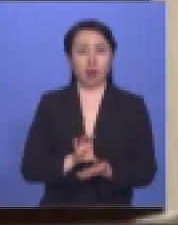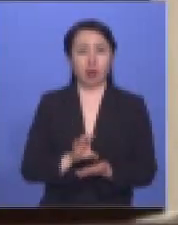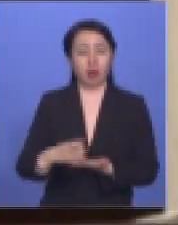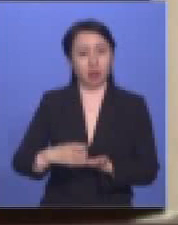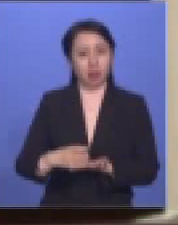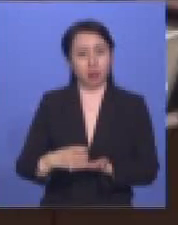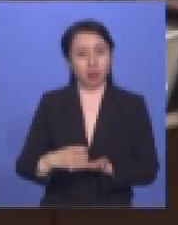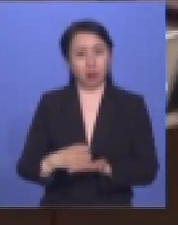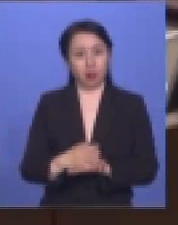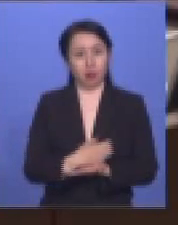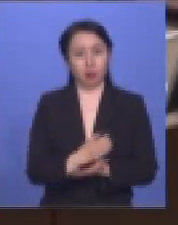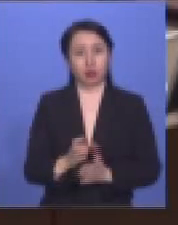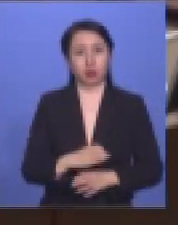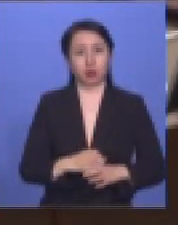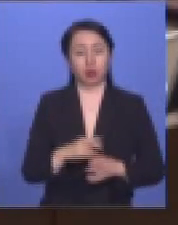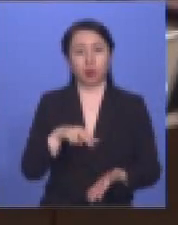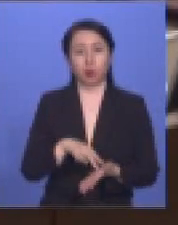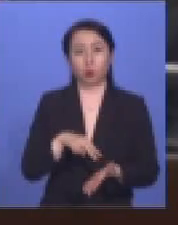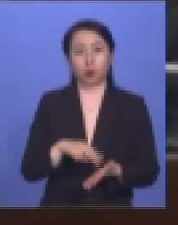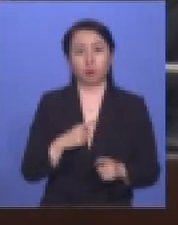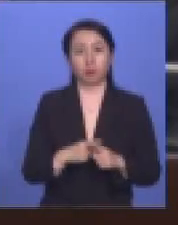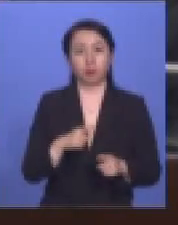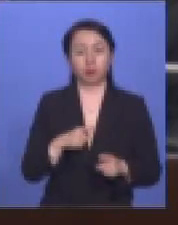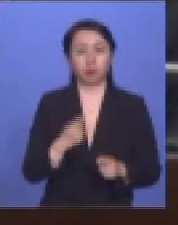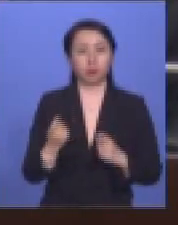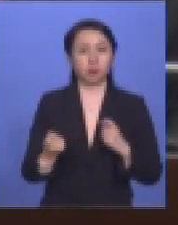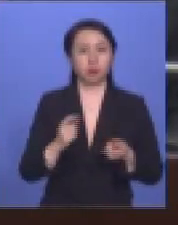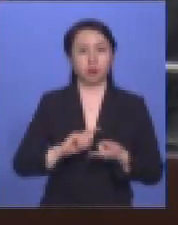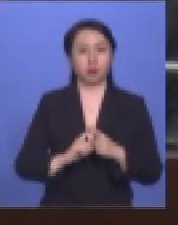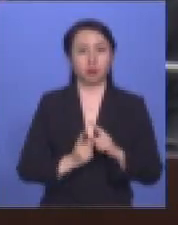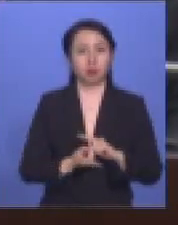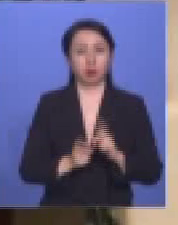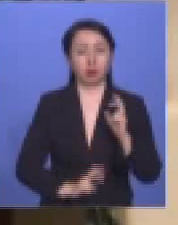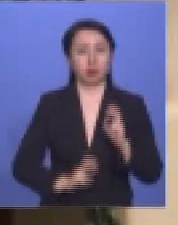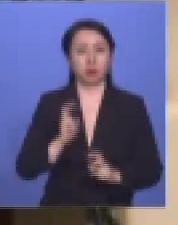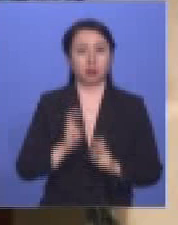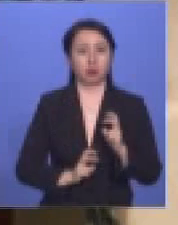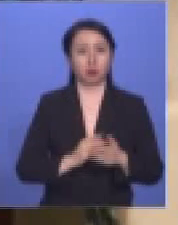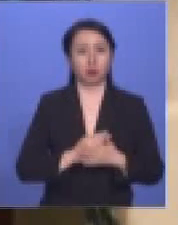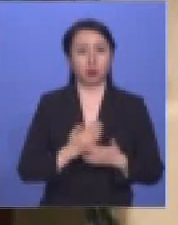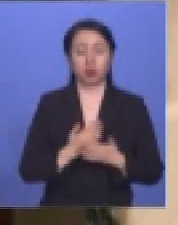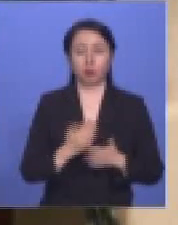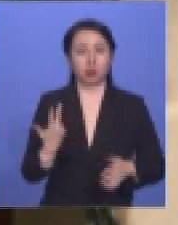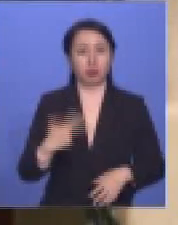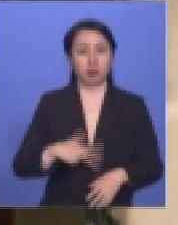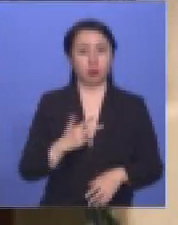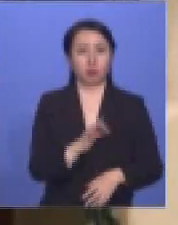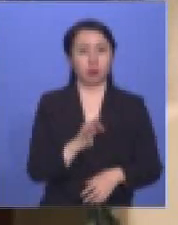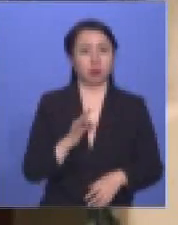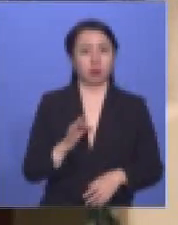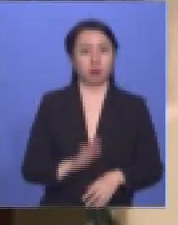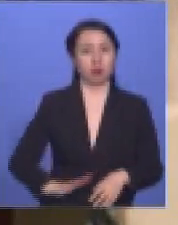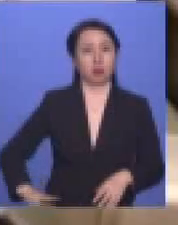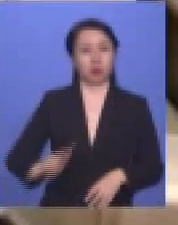поставляя импортные товары с добавленной стоимостью. Например, загруженность зерноперерабатывающих предприятий составляет не более 33%.